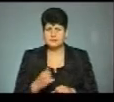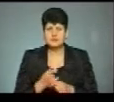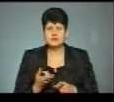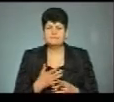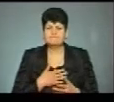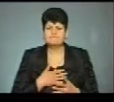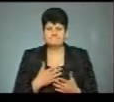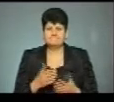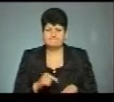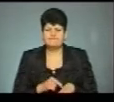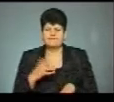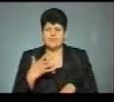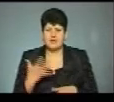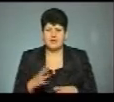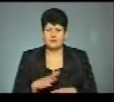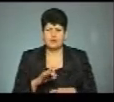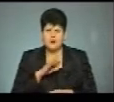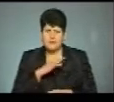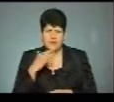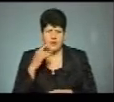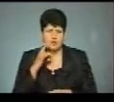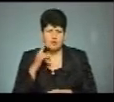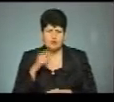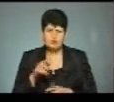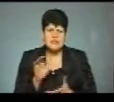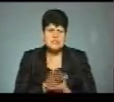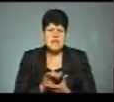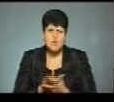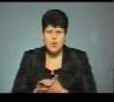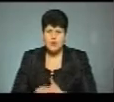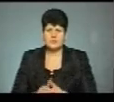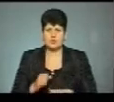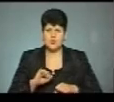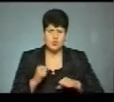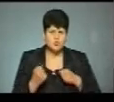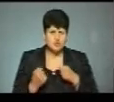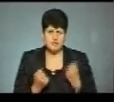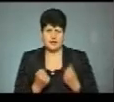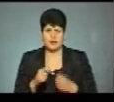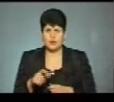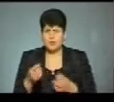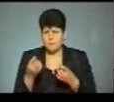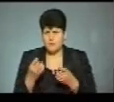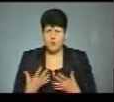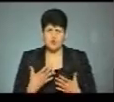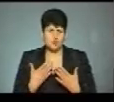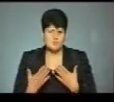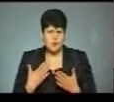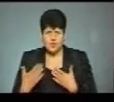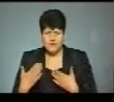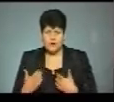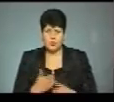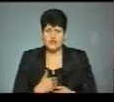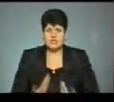тільки розпач був, а було дуже багато молоді, і люди знайомилися, люди дружили, люди просто спілкувалися,